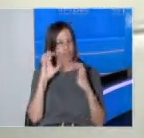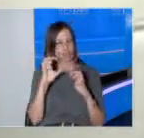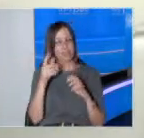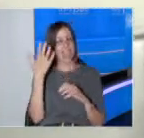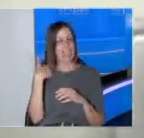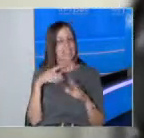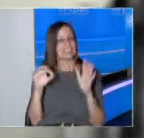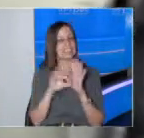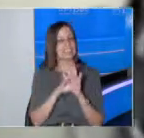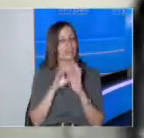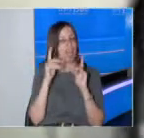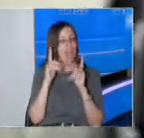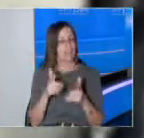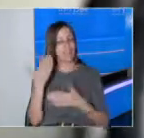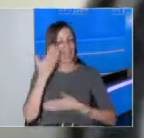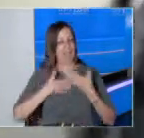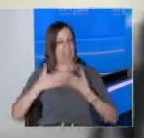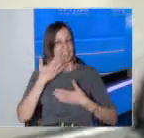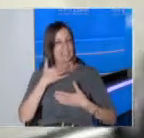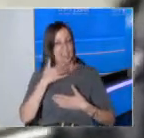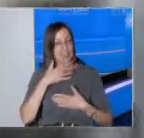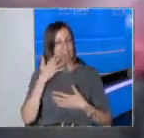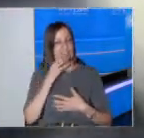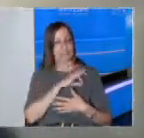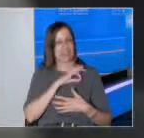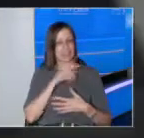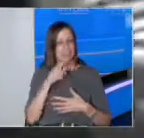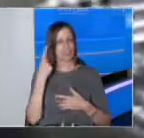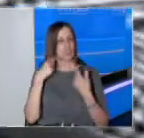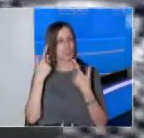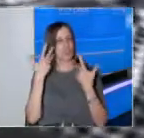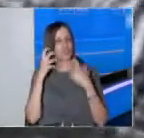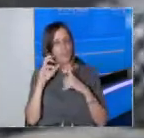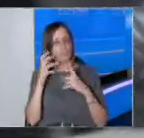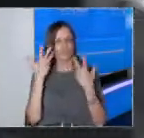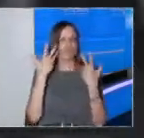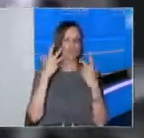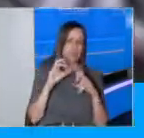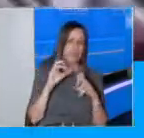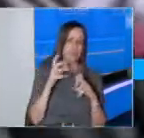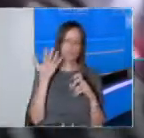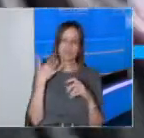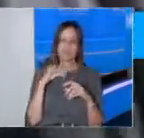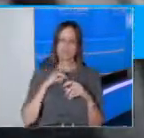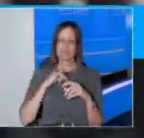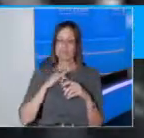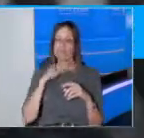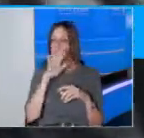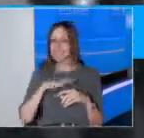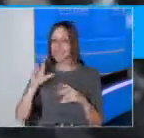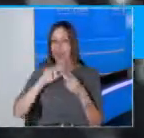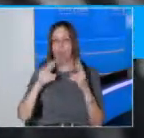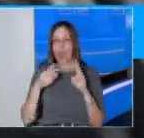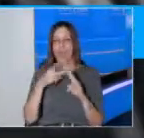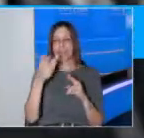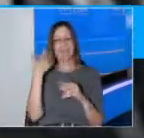הייתה לסמל המאבק העלייה לישראל מברית המועצות בשנות ה-70 וה-80, ועוררה העניין ברחבי העולם. היא